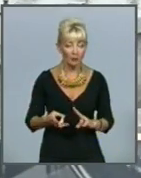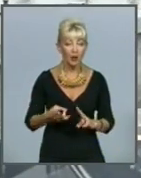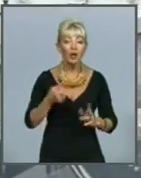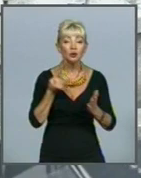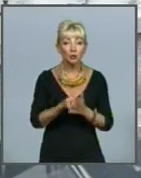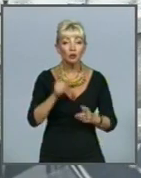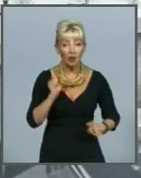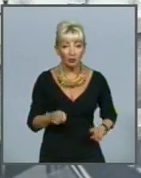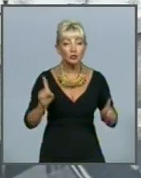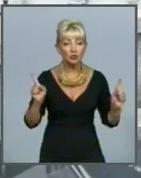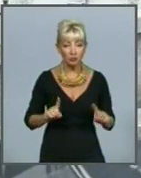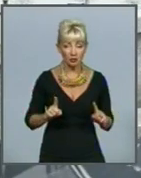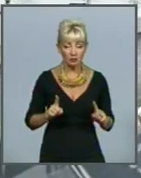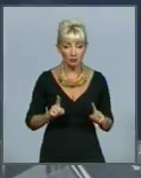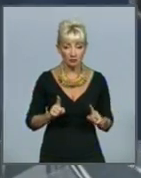бьем